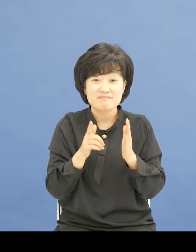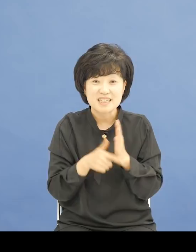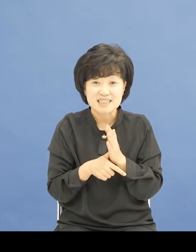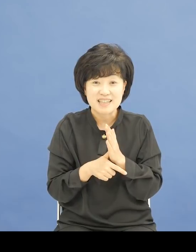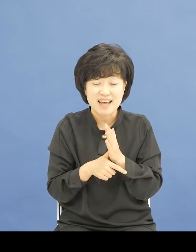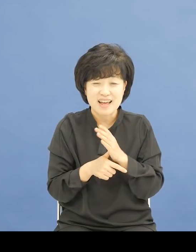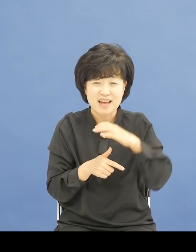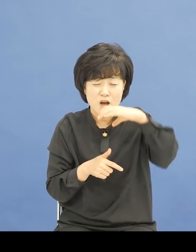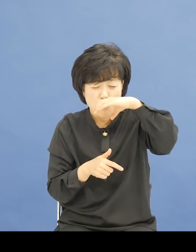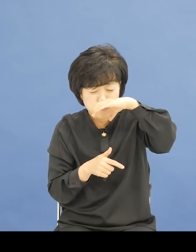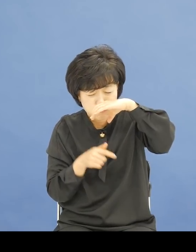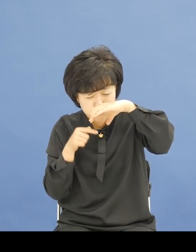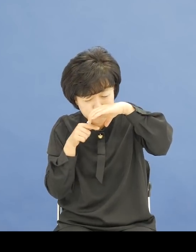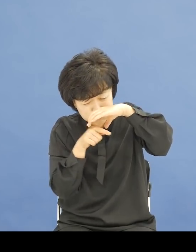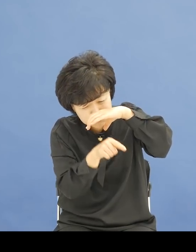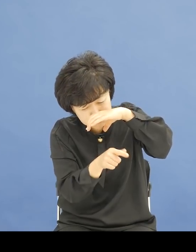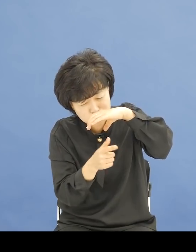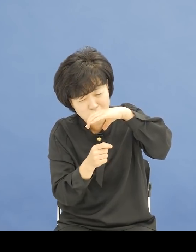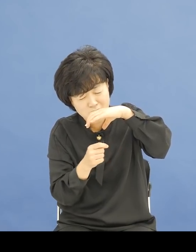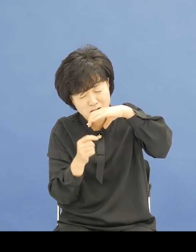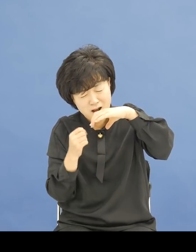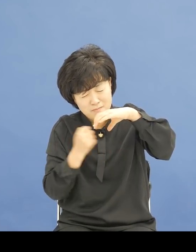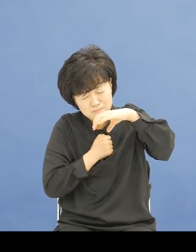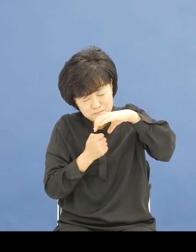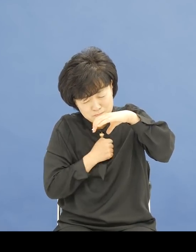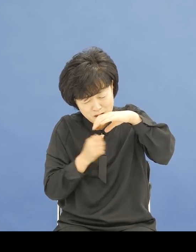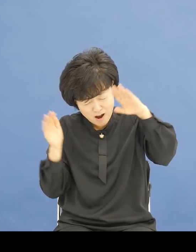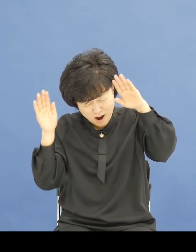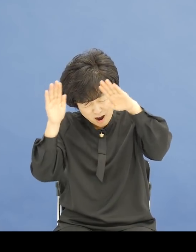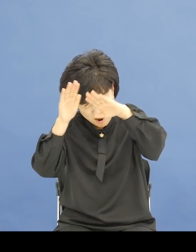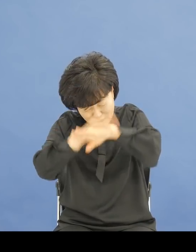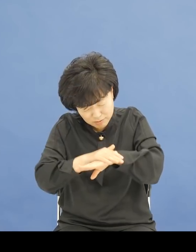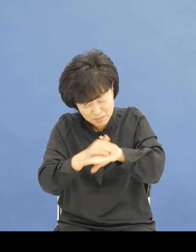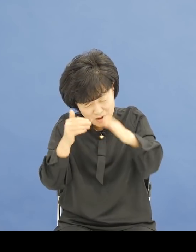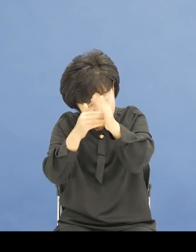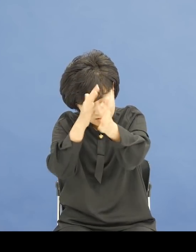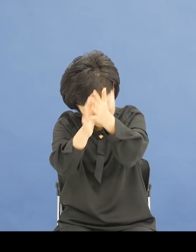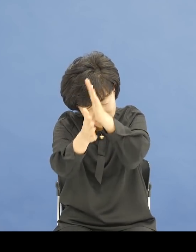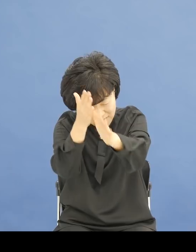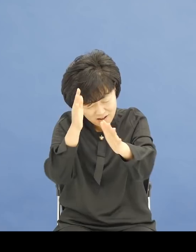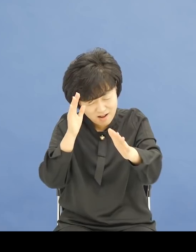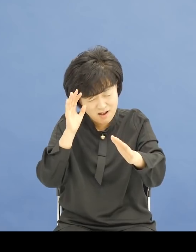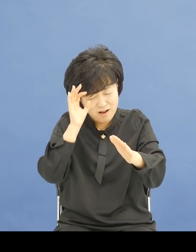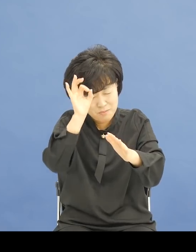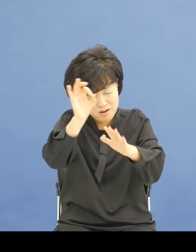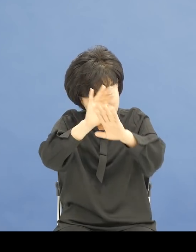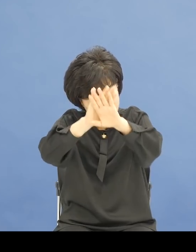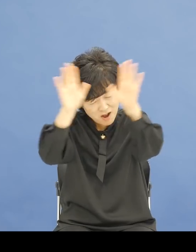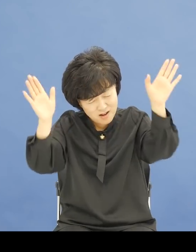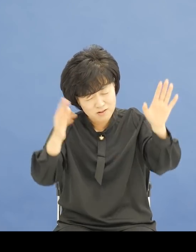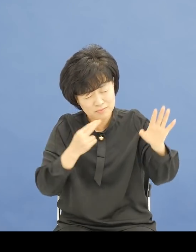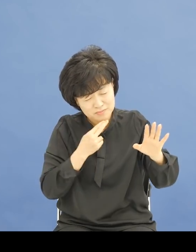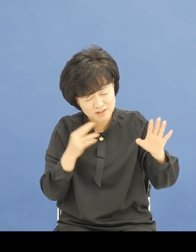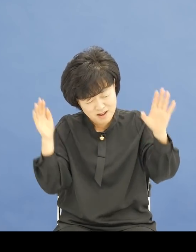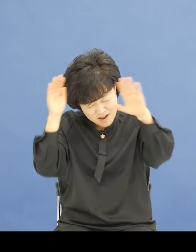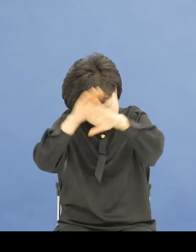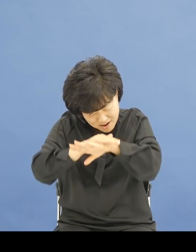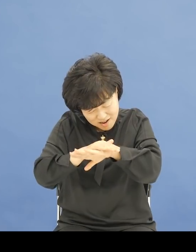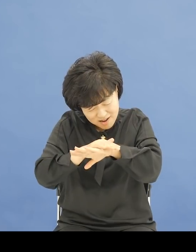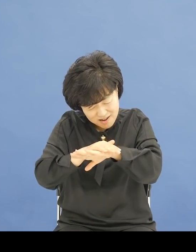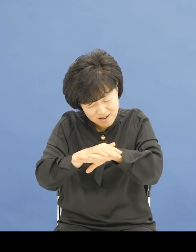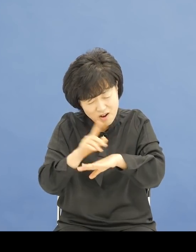사실 그때는 터널 안에 있는 기분이었을 거 아니에요. 끝이 보이지 않는 터널 같은 맞습니다. 그런 어둠 속에서 언제 본인의 비전을 좀 갖게 되신